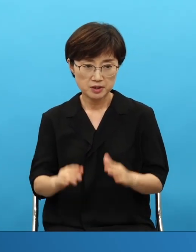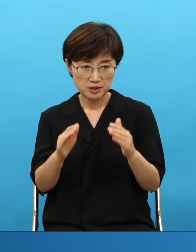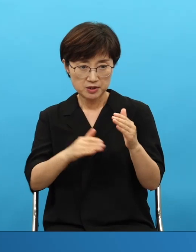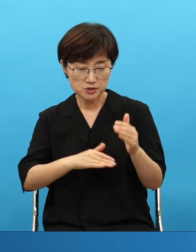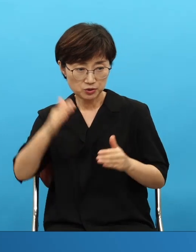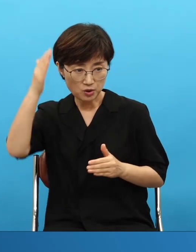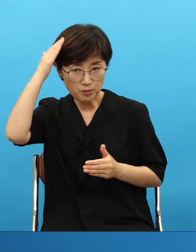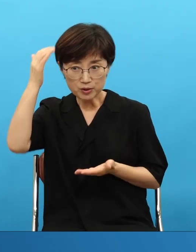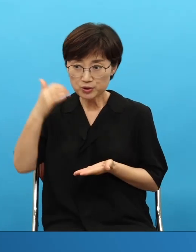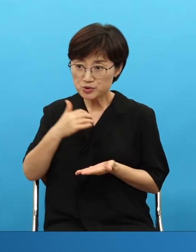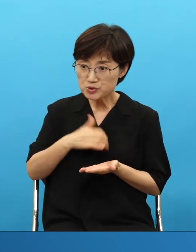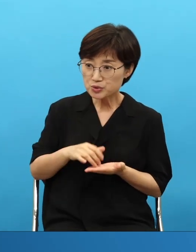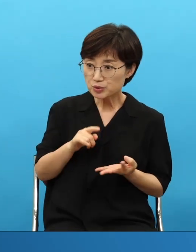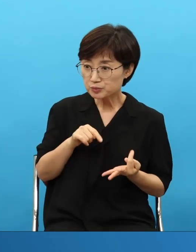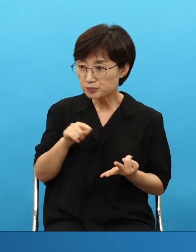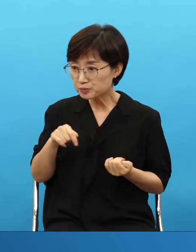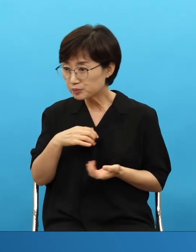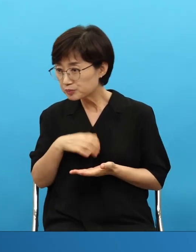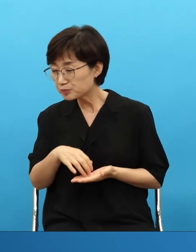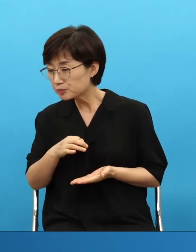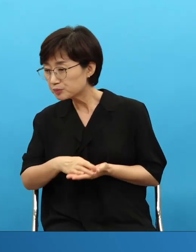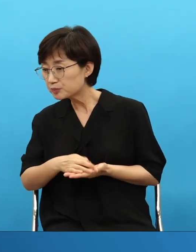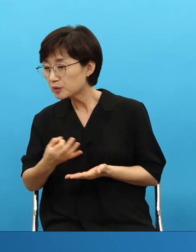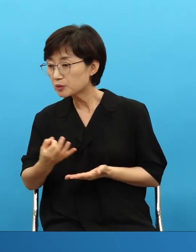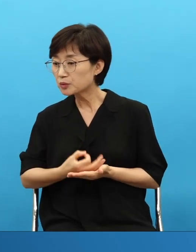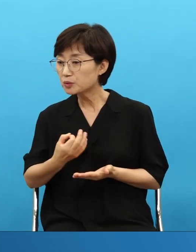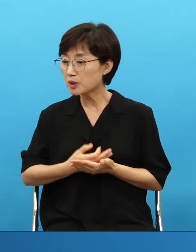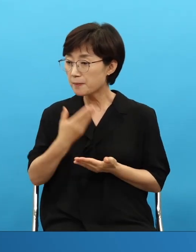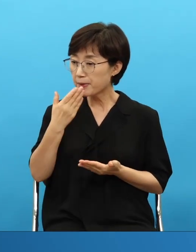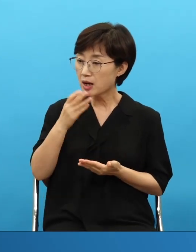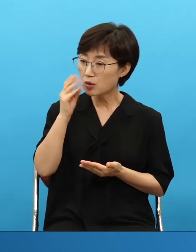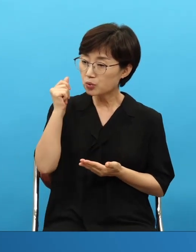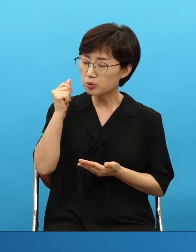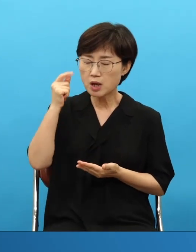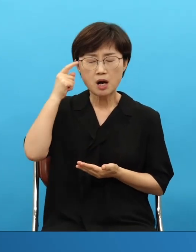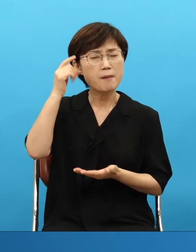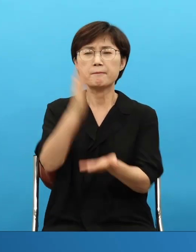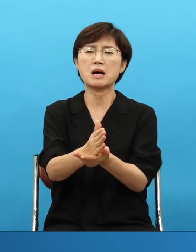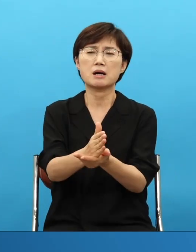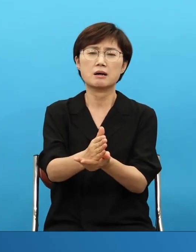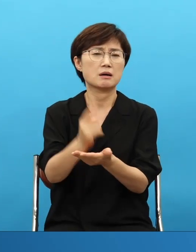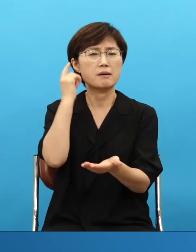부교역자들 그런 걱정하지 마세요. 怎样信徒能够来的更多？ 그것 때문에 일하면 안 돼요.